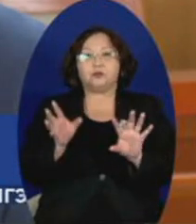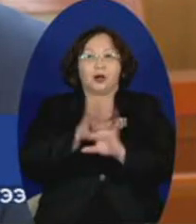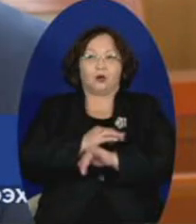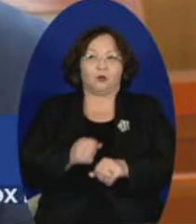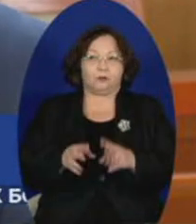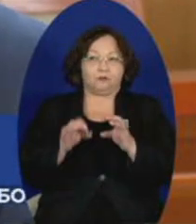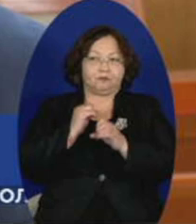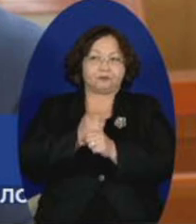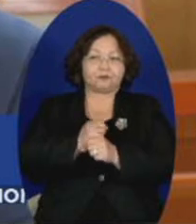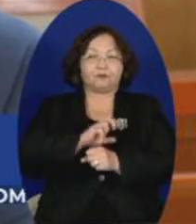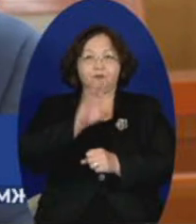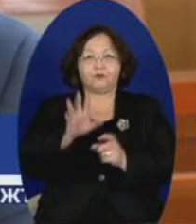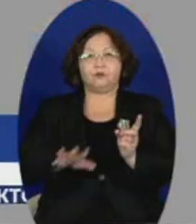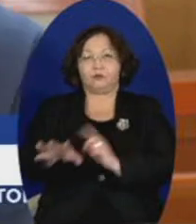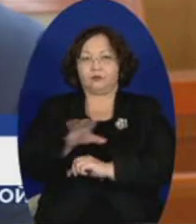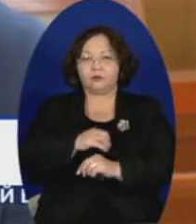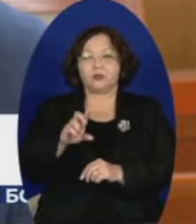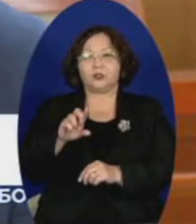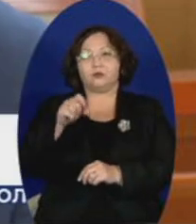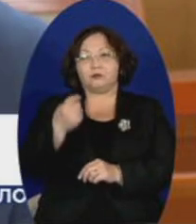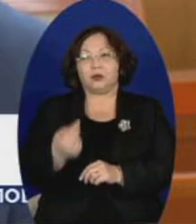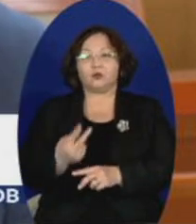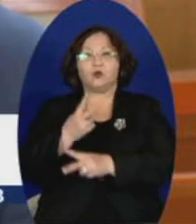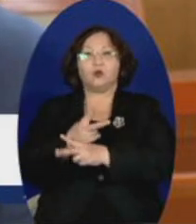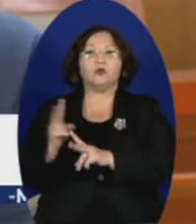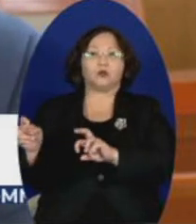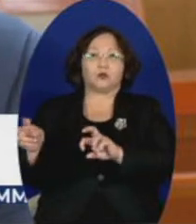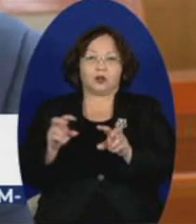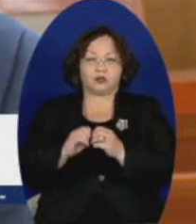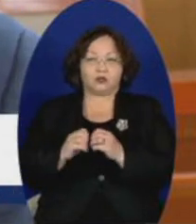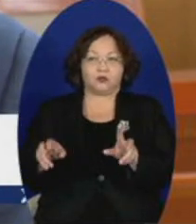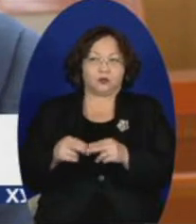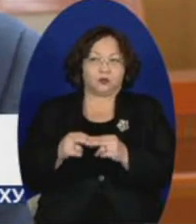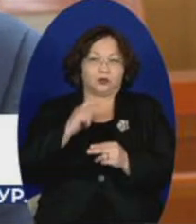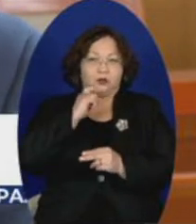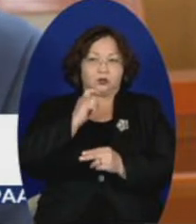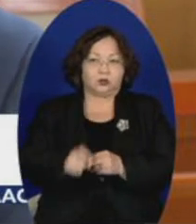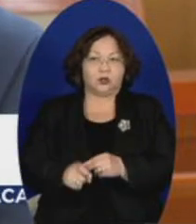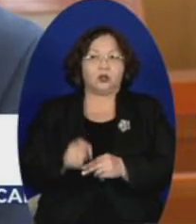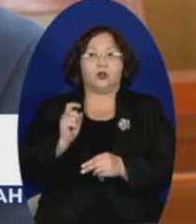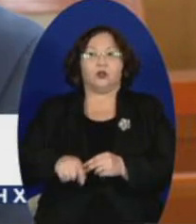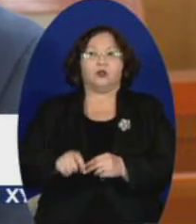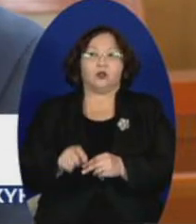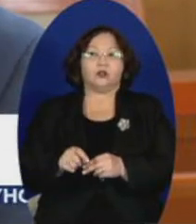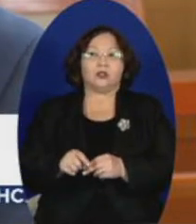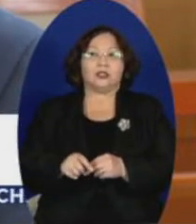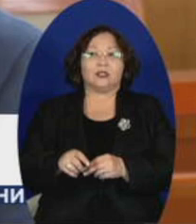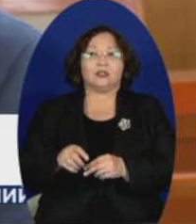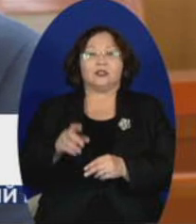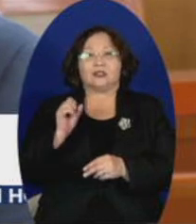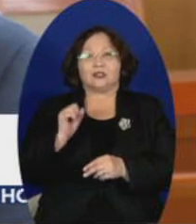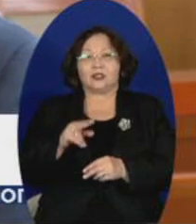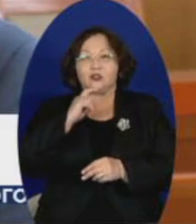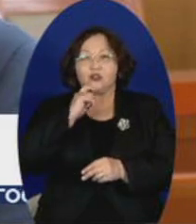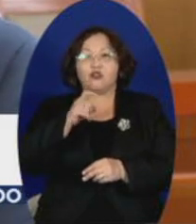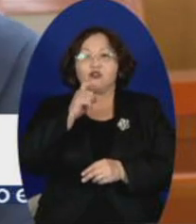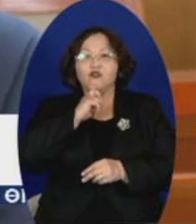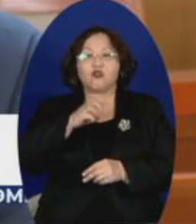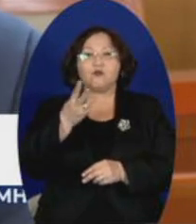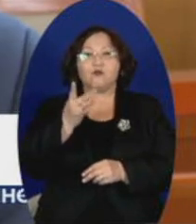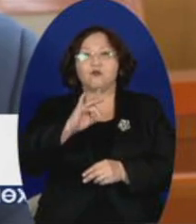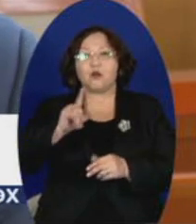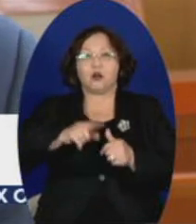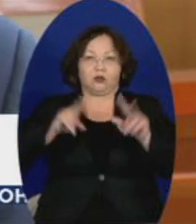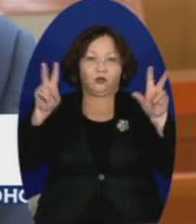хуулиудыг бид нар бүгдийн дүн шинжилгээ хийлгэв. Өнөөдөр Тэрбомод үндэсний хөдөлгөөний өрнөх болон сэний мэний хэлсэн хөхмөр усны төсөл,